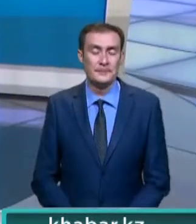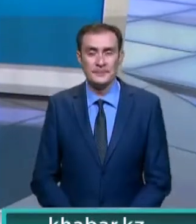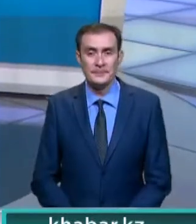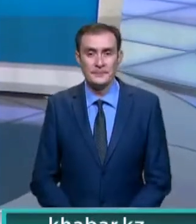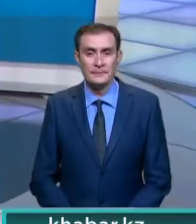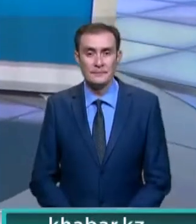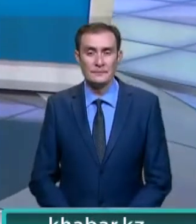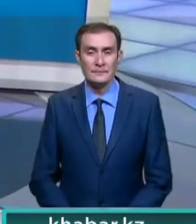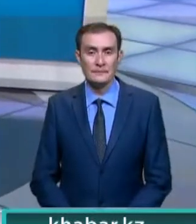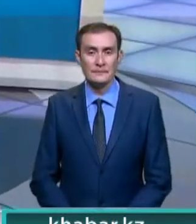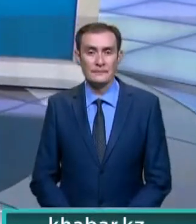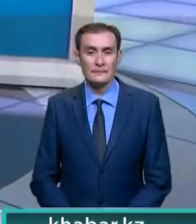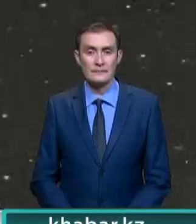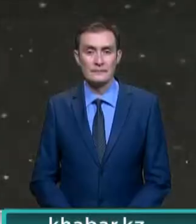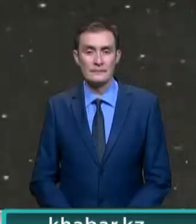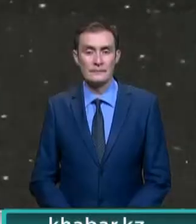Григория Беденко.